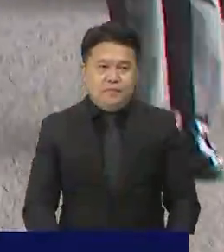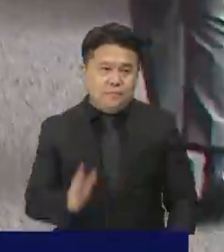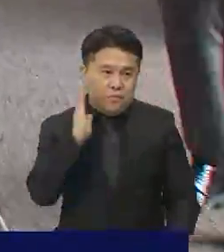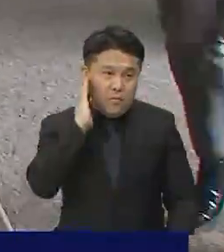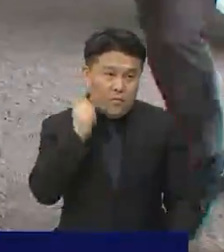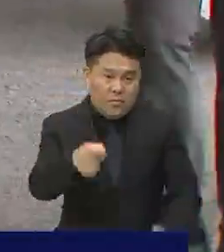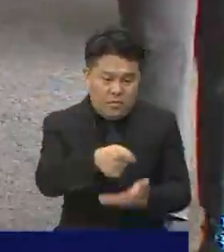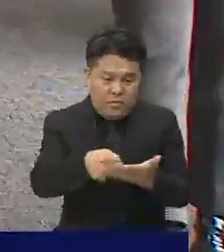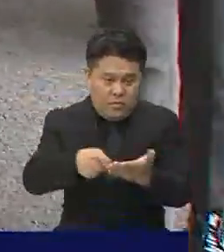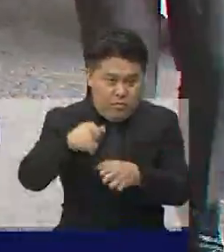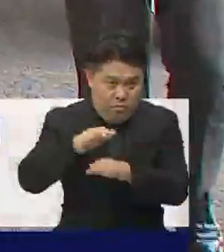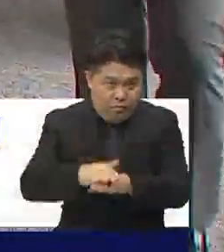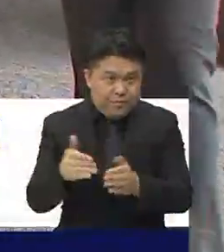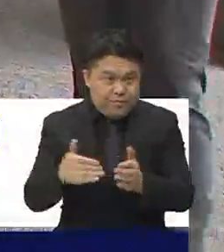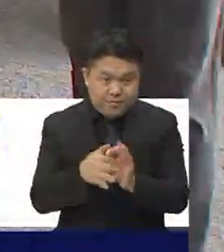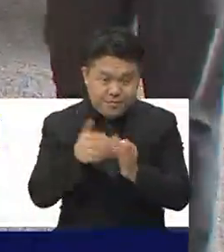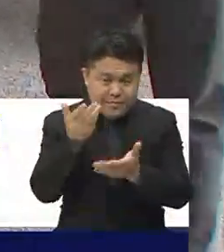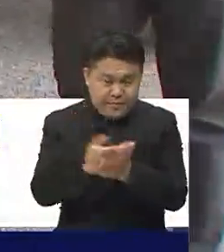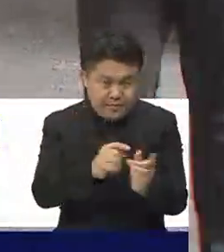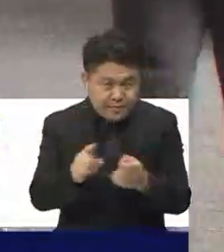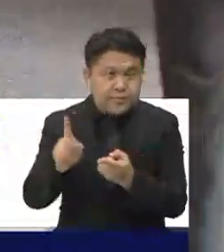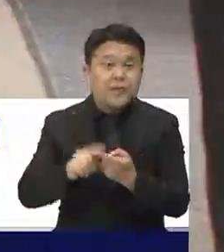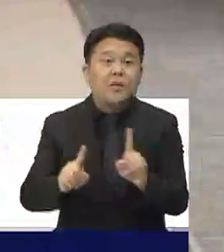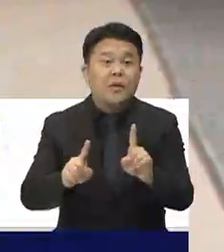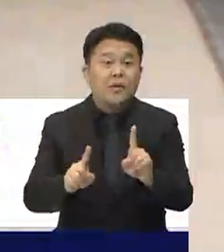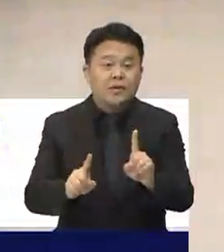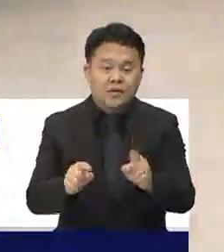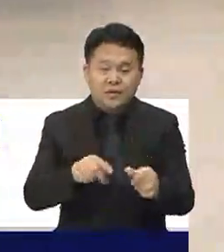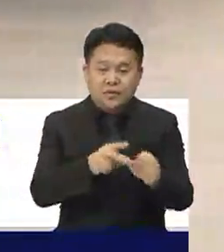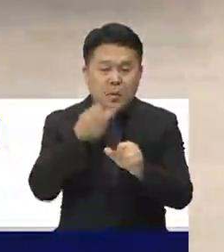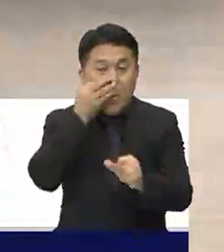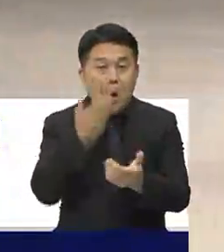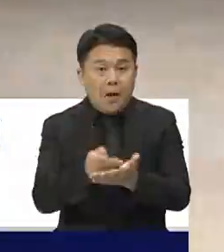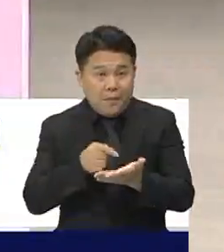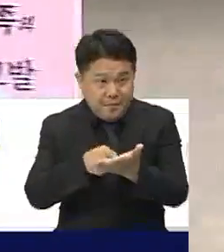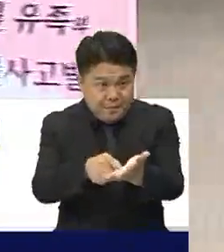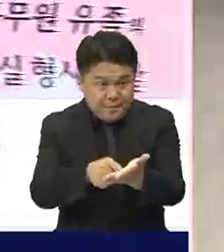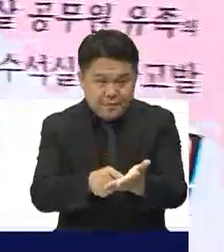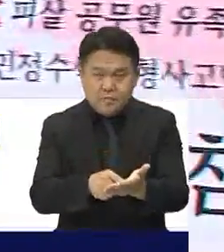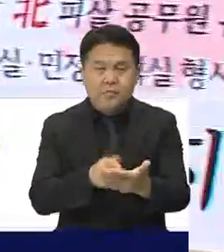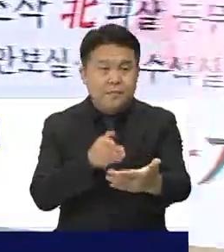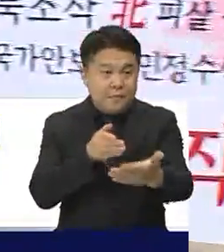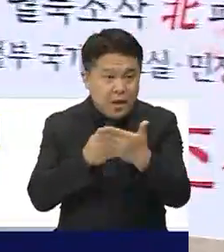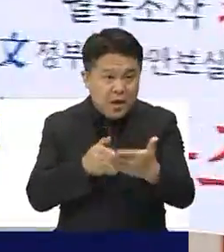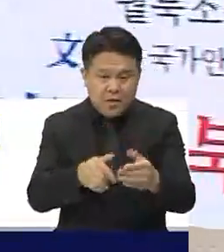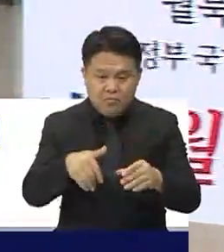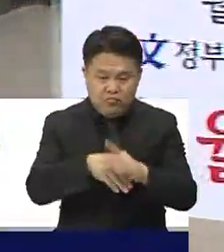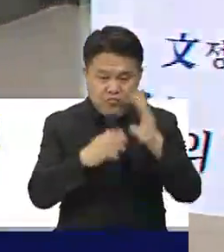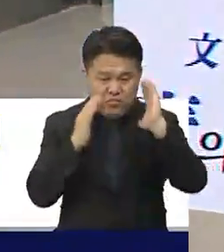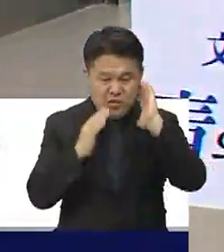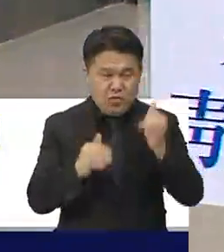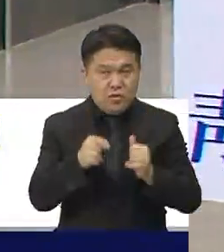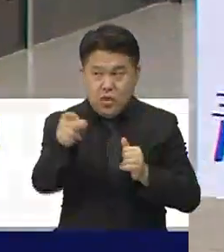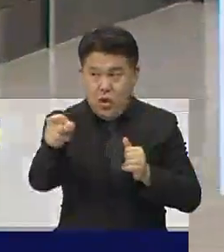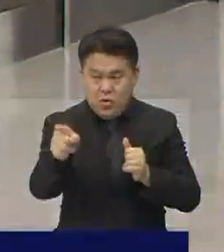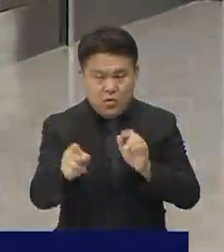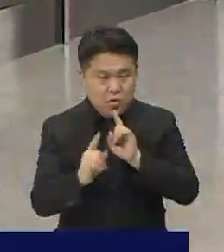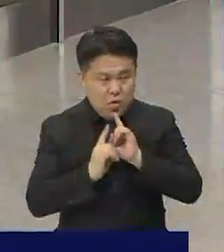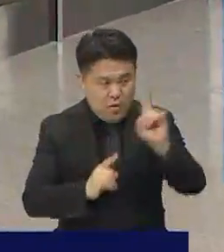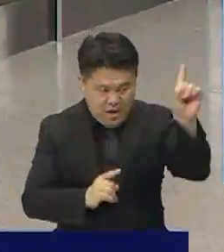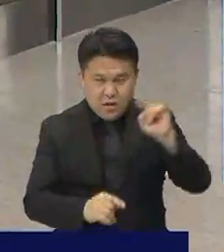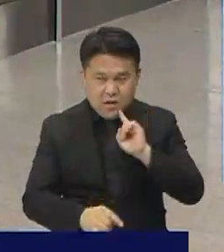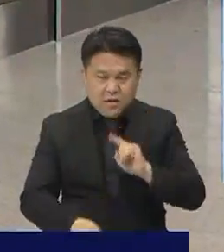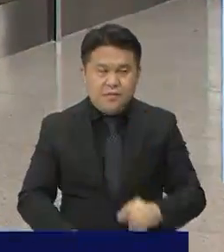대통령 기록물로 봉인된 관련 자료들에 대해서도 정보 공개를 청구했는데 거부할 경우 문재인 전 대통령 역시